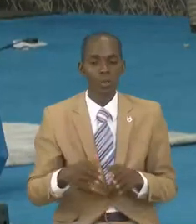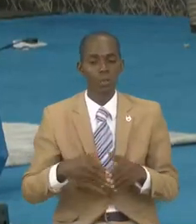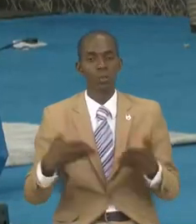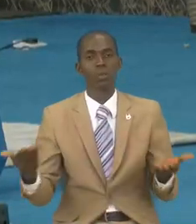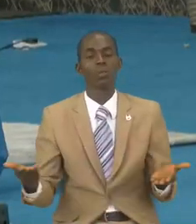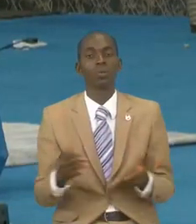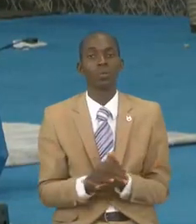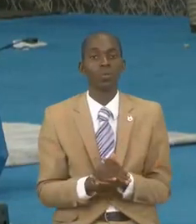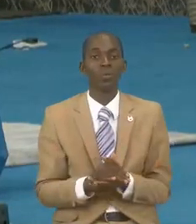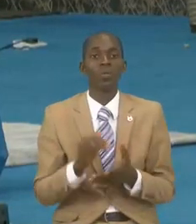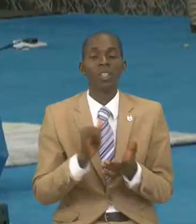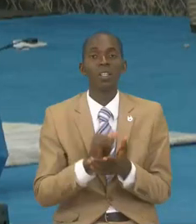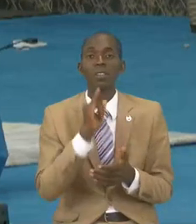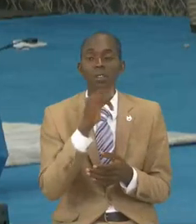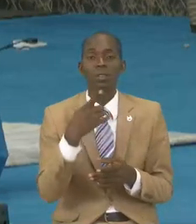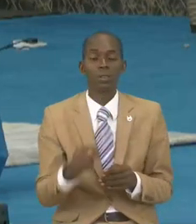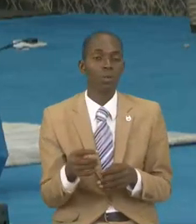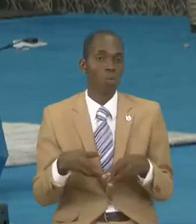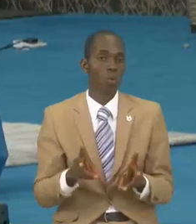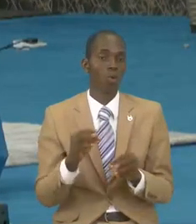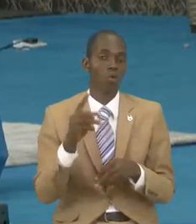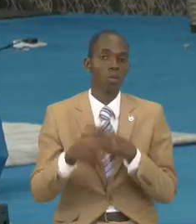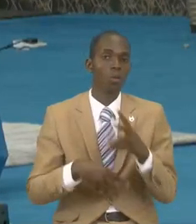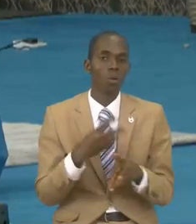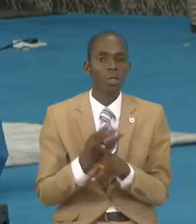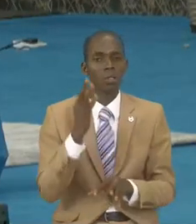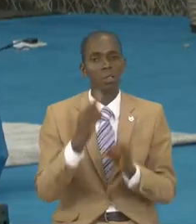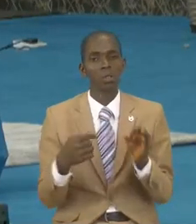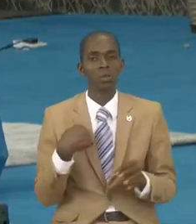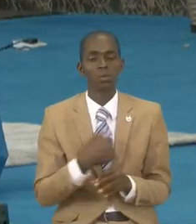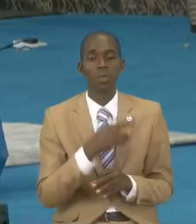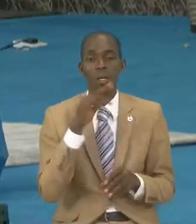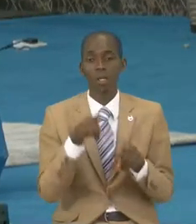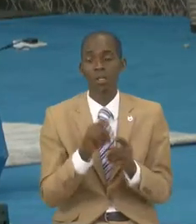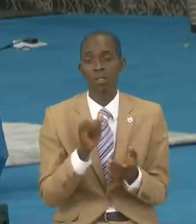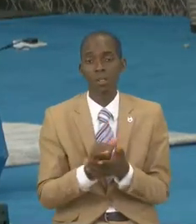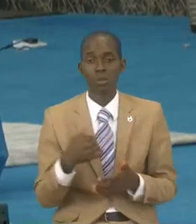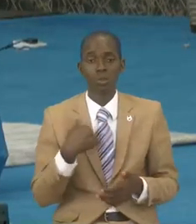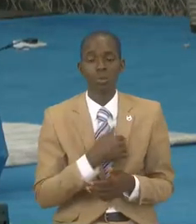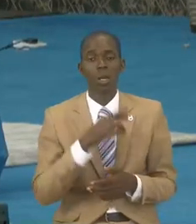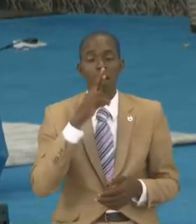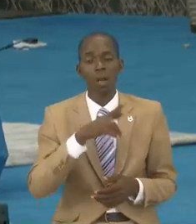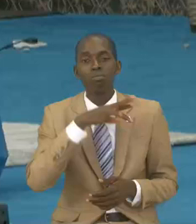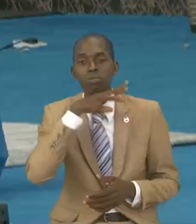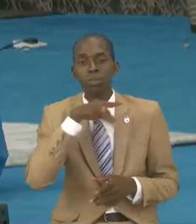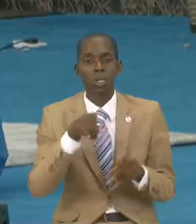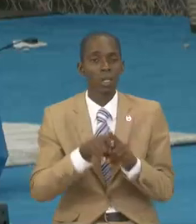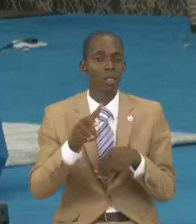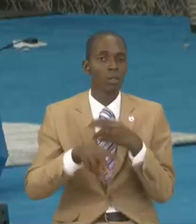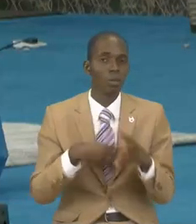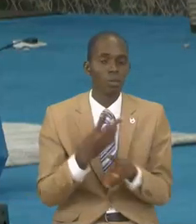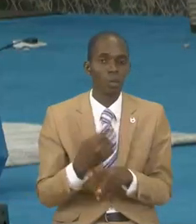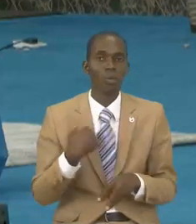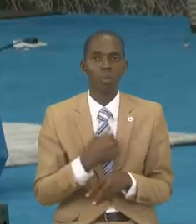dévoilées. Là, c'est la manière de vivre du monde. Et si nous sommes comme ça, nous sommes corrompus comme le monde, nous